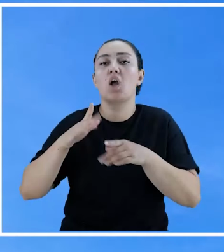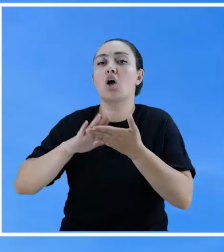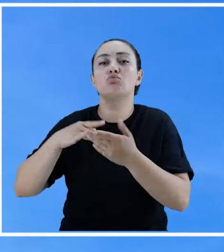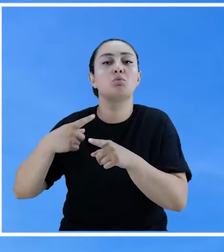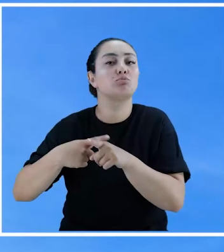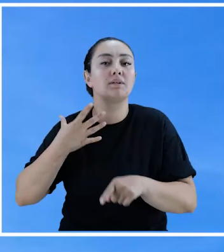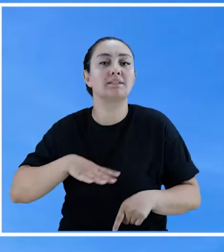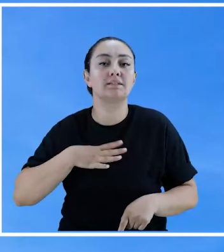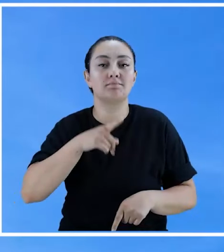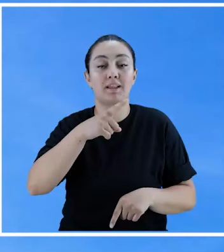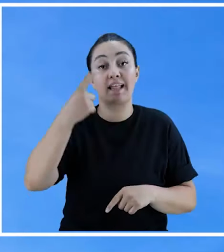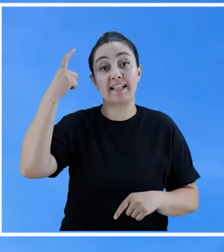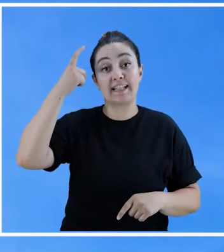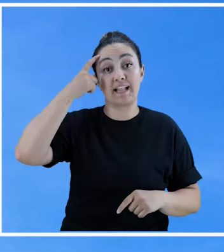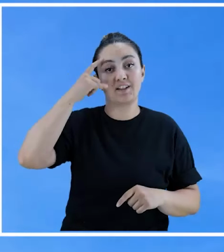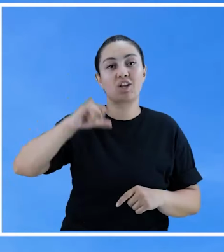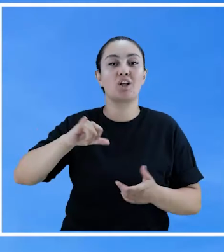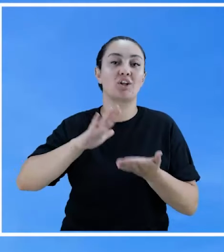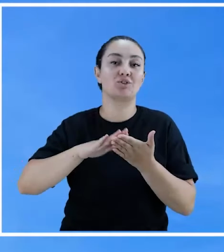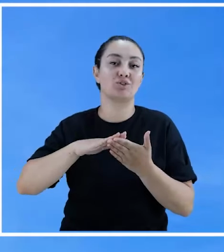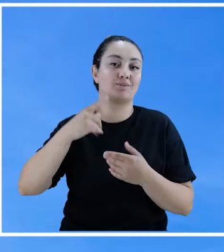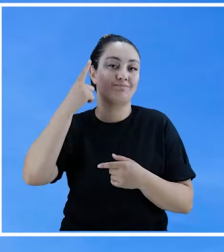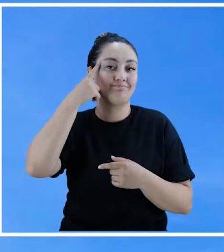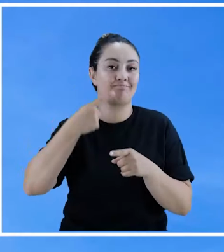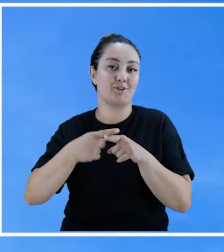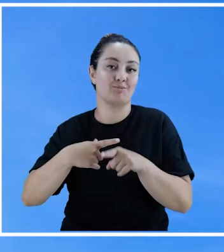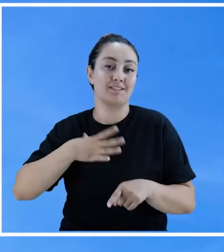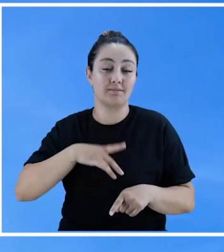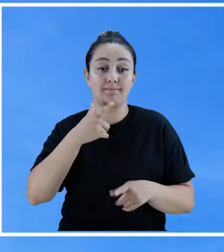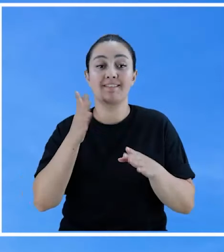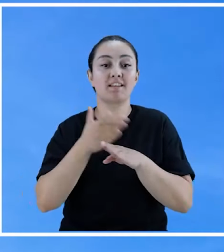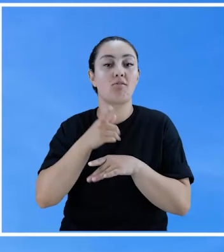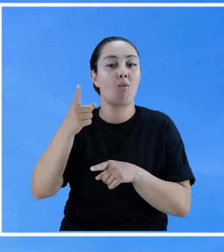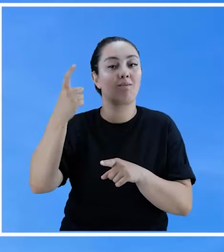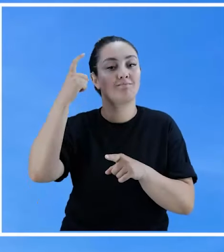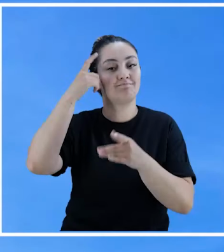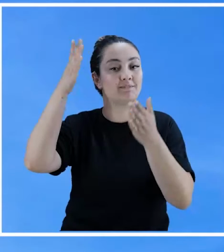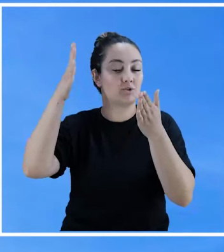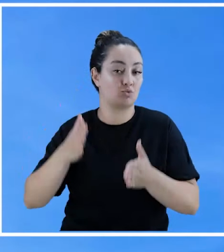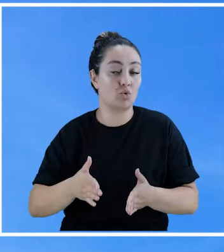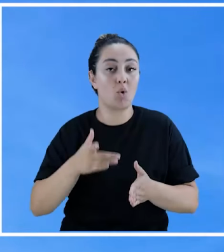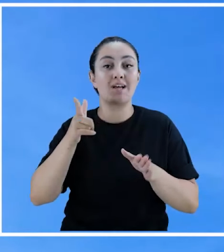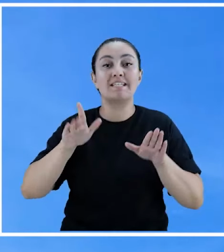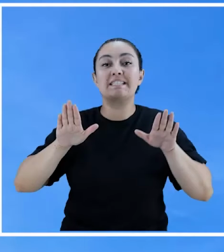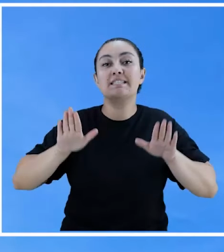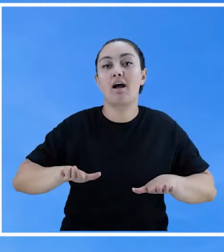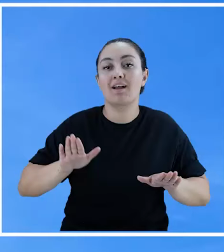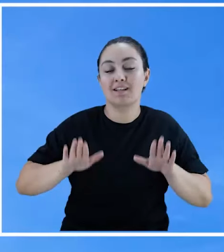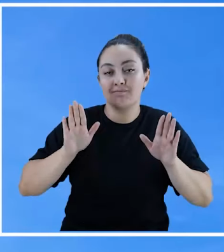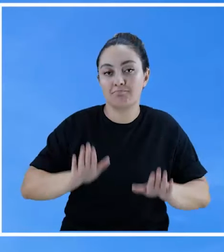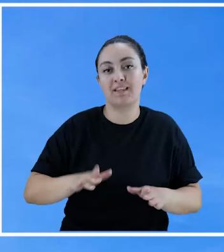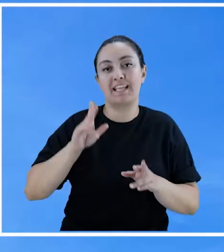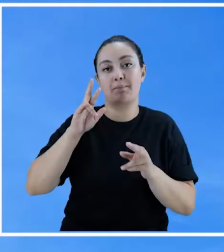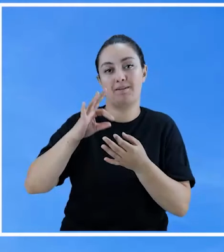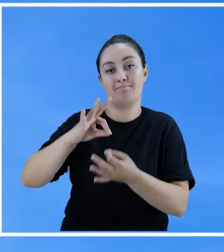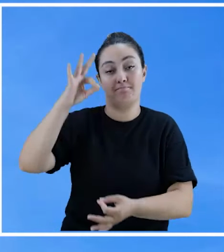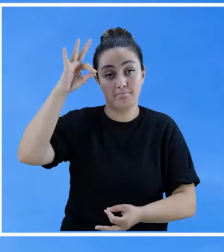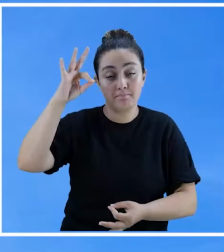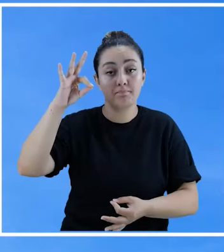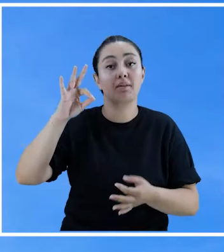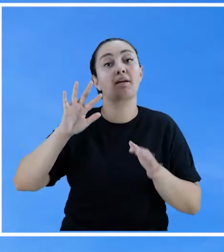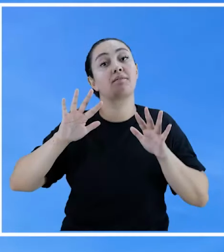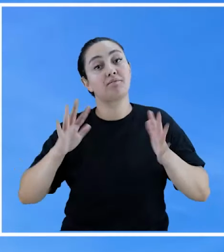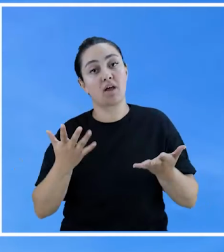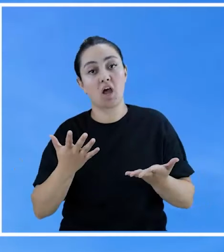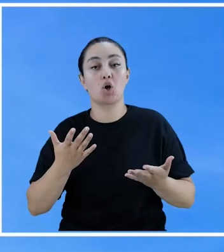arkadaşınla paylaşmak istersin? Tanıdığın yakın arkadaşına. Çünkü sen onun reaksiyonunu biliyorsun. Hem sakin durduğun statik anlamda